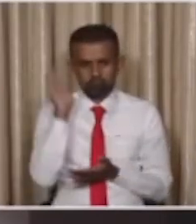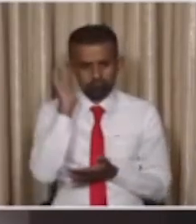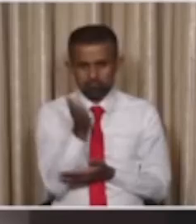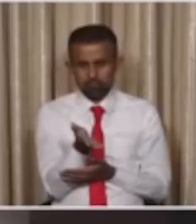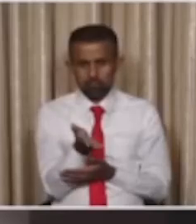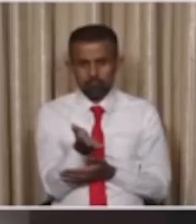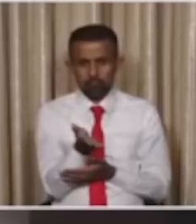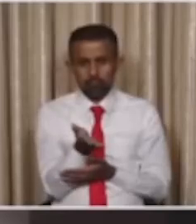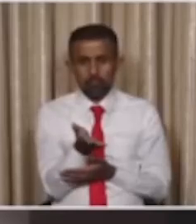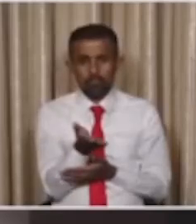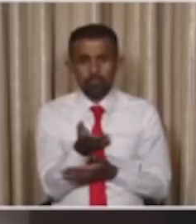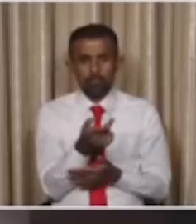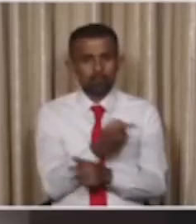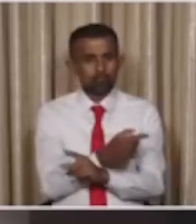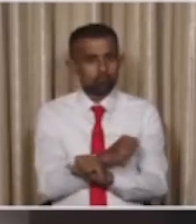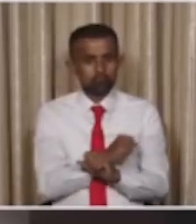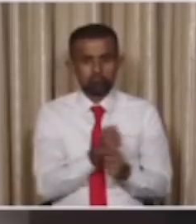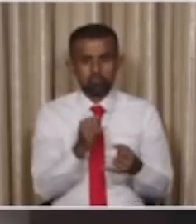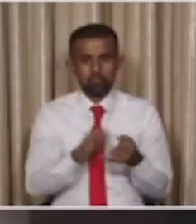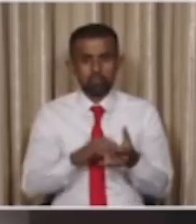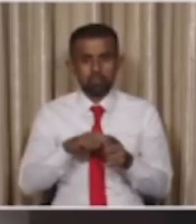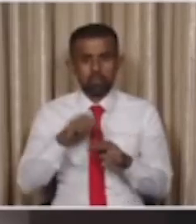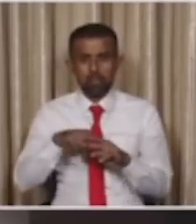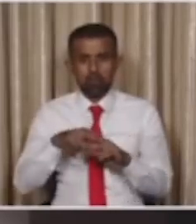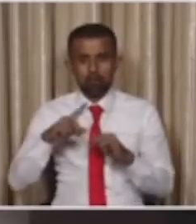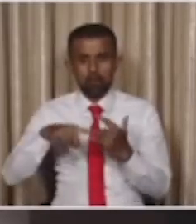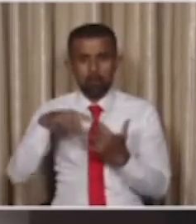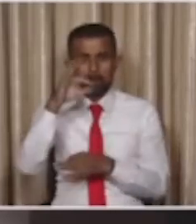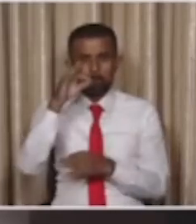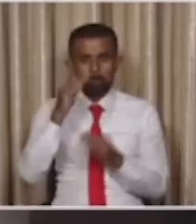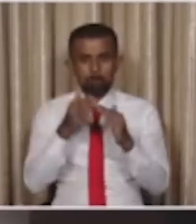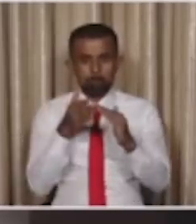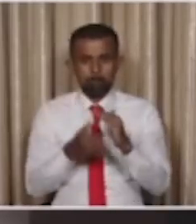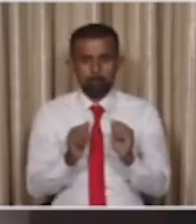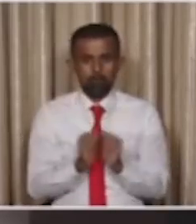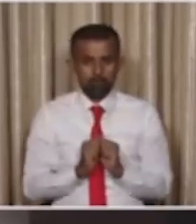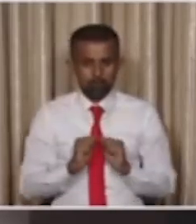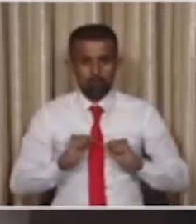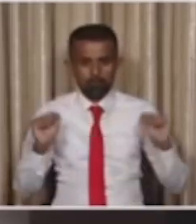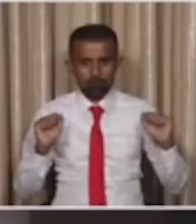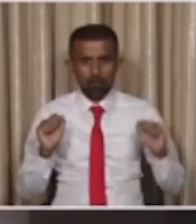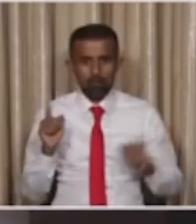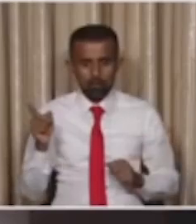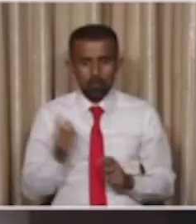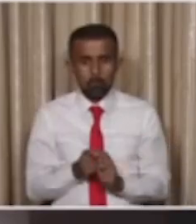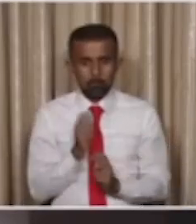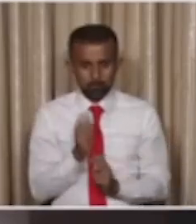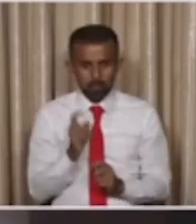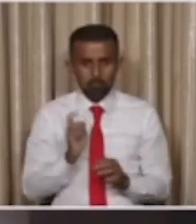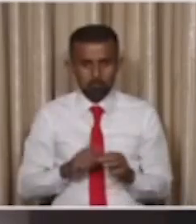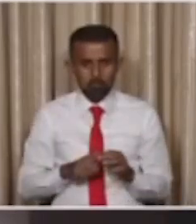දැන් අනධ්‍යන නිලධාරීන් විශ්වවිද්‍යාල පද්ධතියේ වැඩ වර්ජනයක නිරත වෙලා තියෙනවා. වැටු ප්‍රශ්නයක්